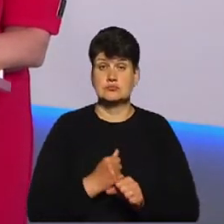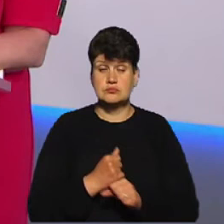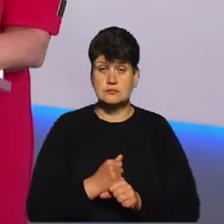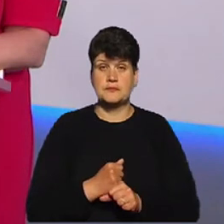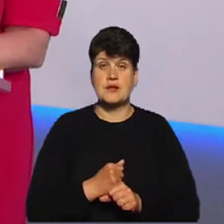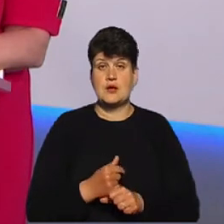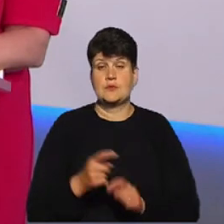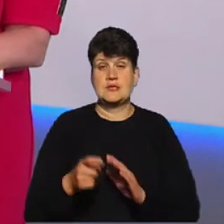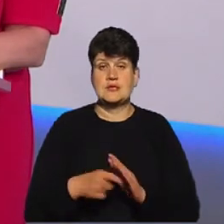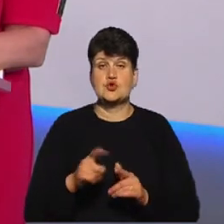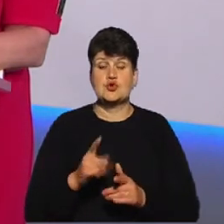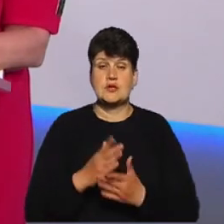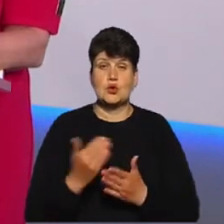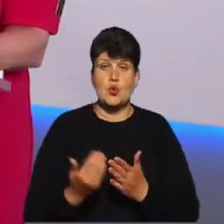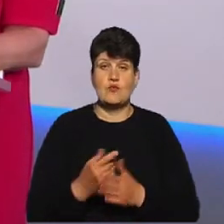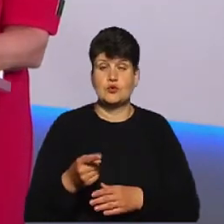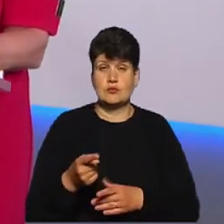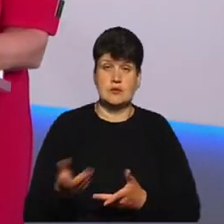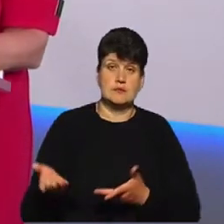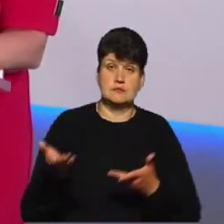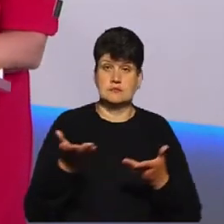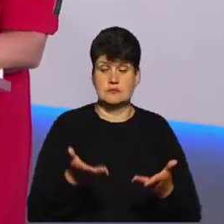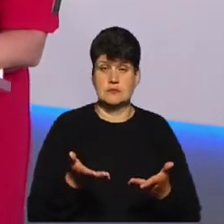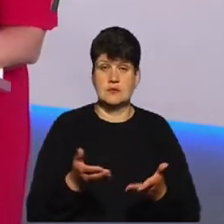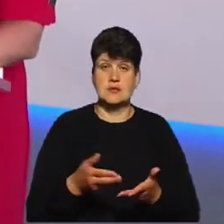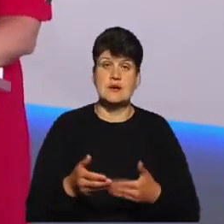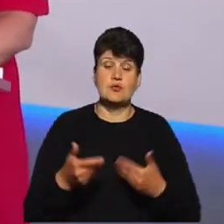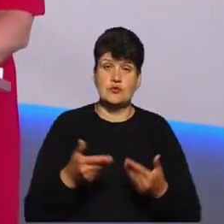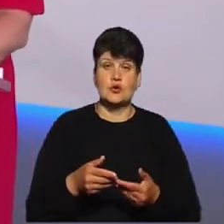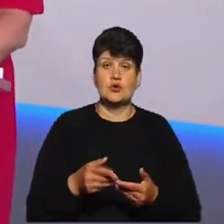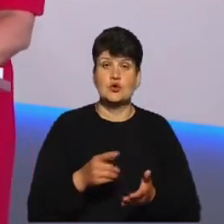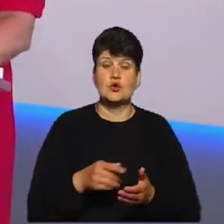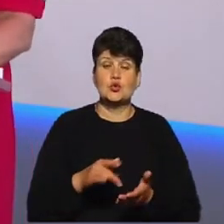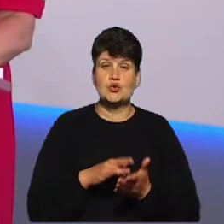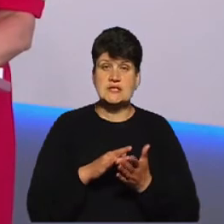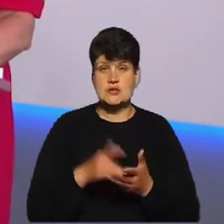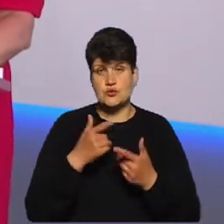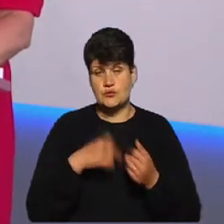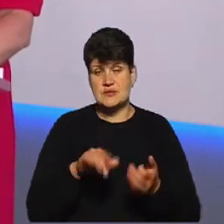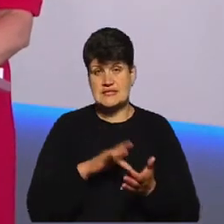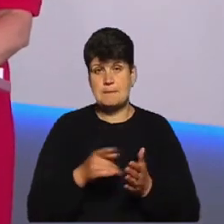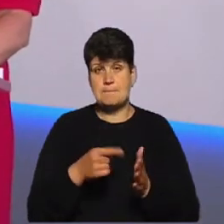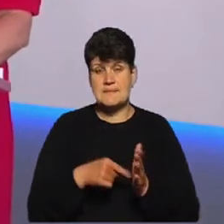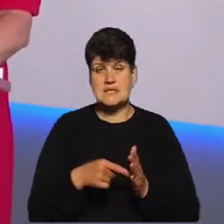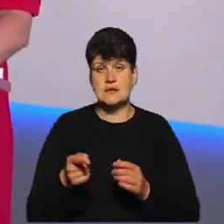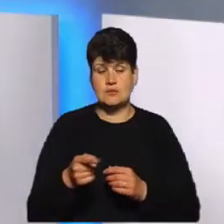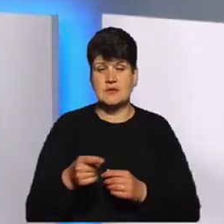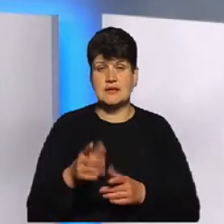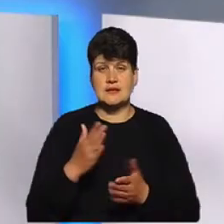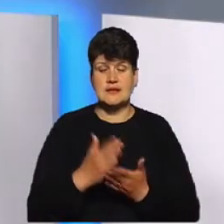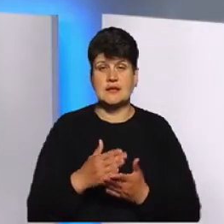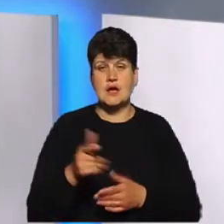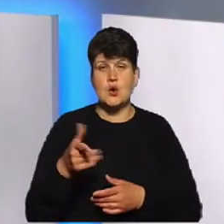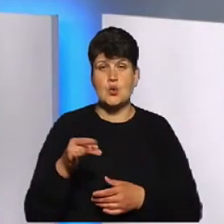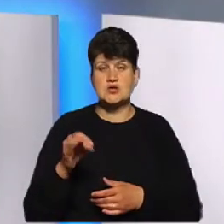ласкаво зросимо туристично-інформаційний центр міста Тернополя, який знаходиться на Качали, на Грушевського 2. Є. Вже дуже